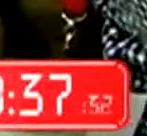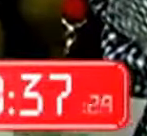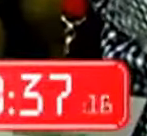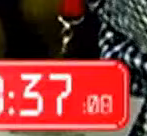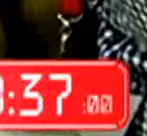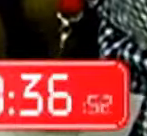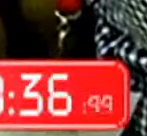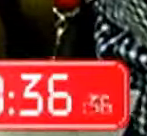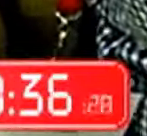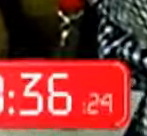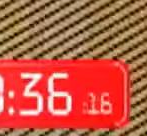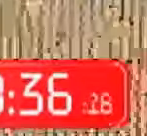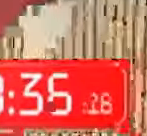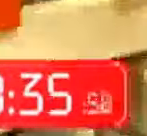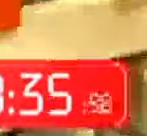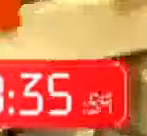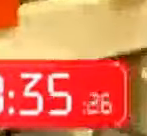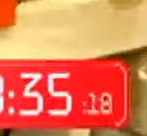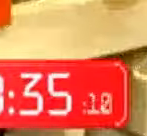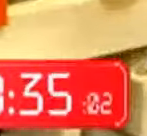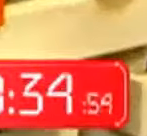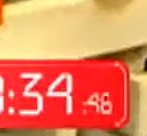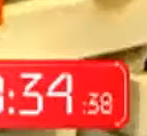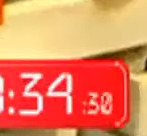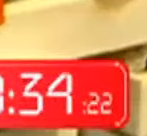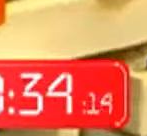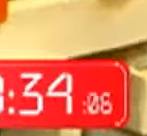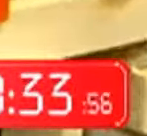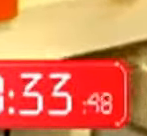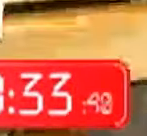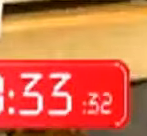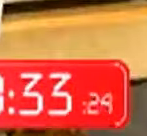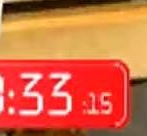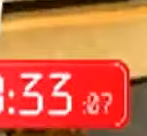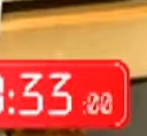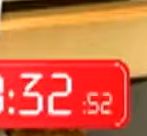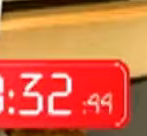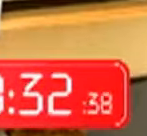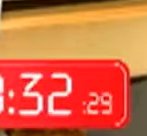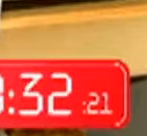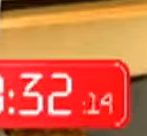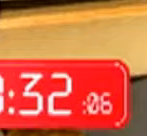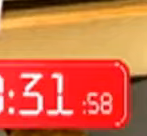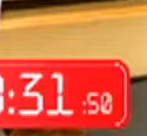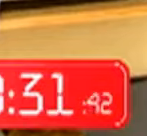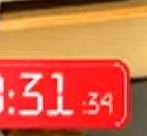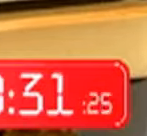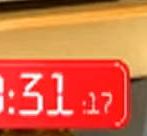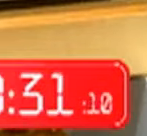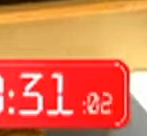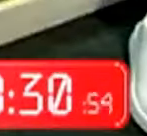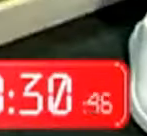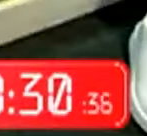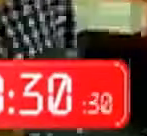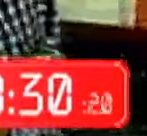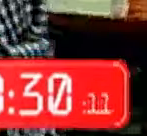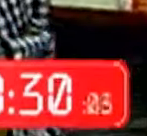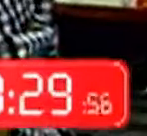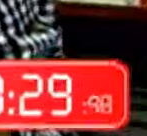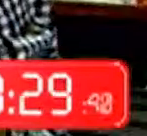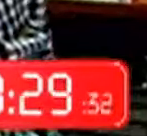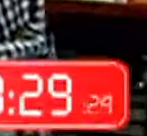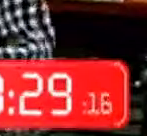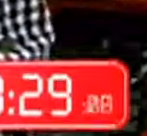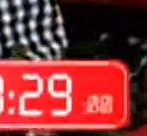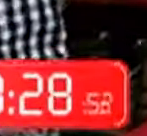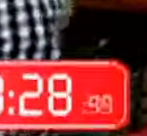they don't love books. Ang problema lang, syempre, kahit mahilig kang magbasa, hindi naman libre ang mga libro. Paperback